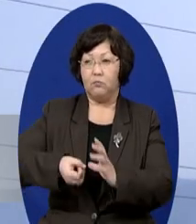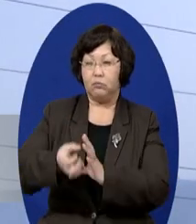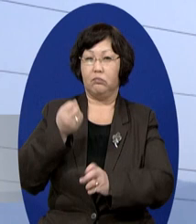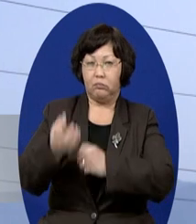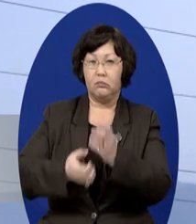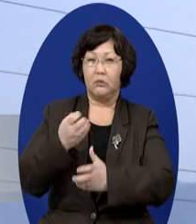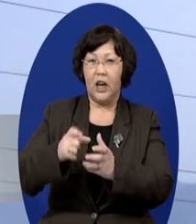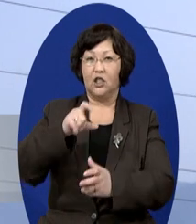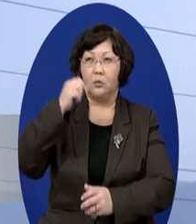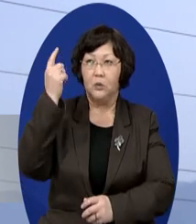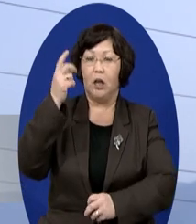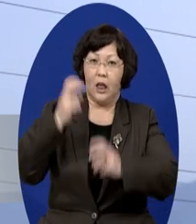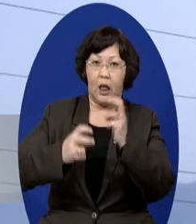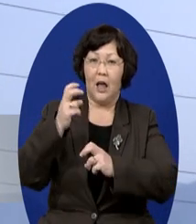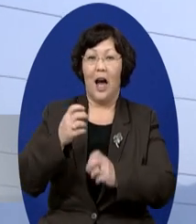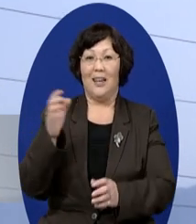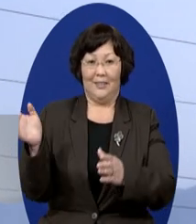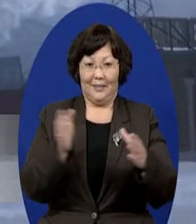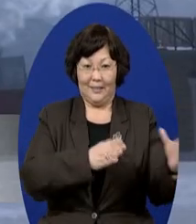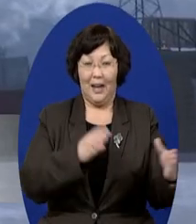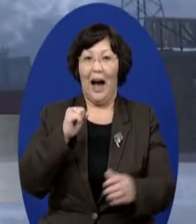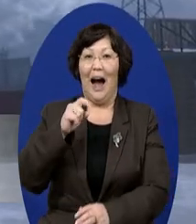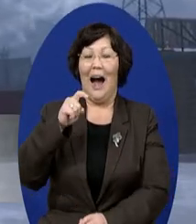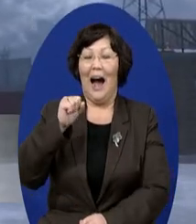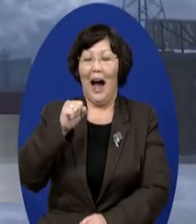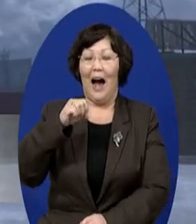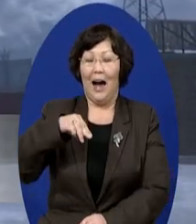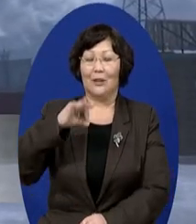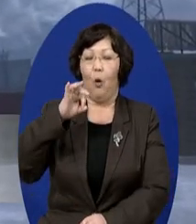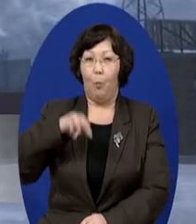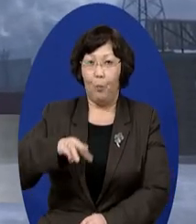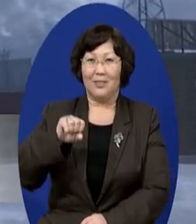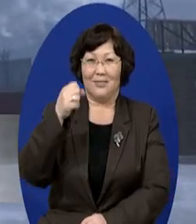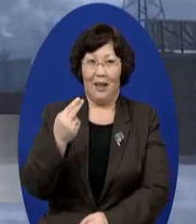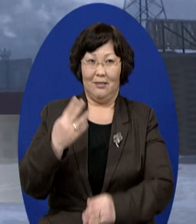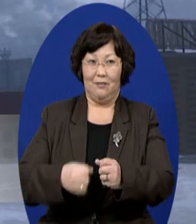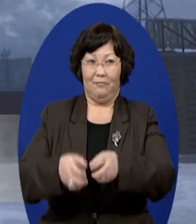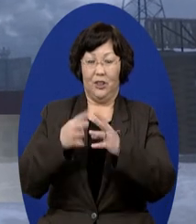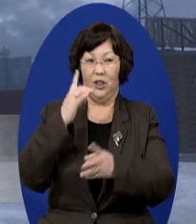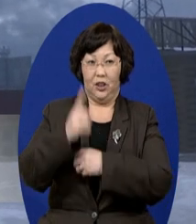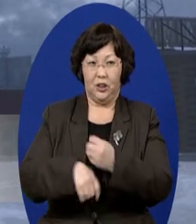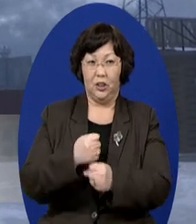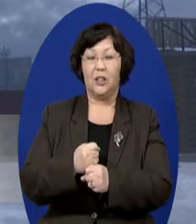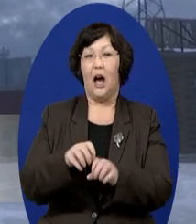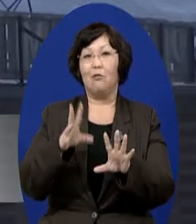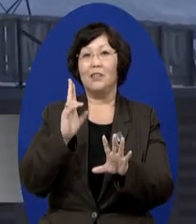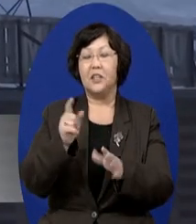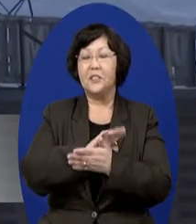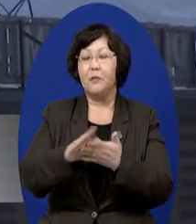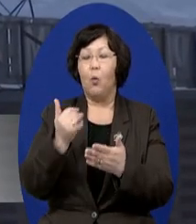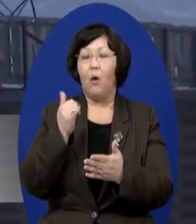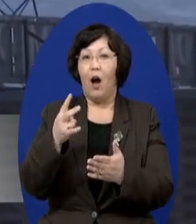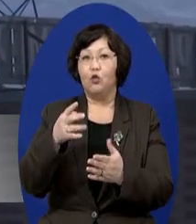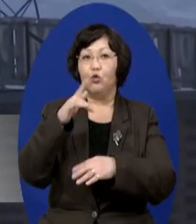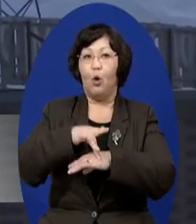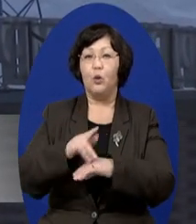үйлдвэрлэдэг. Харин атомын цэхлэгээ станц байгуулбал жилд 10 кг цэвэр ураанаар төвийн бүсийн эрчим хүчний хэрэглээний